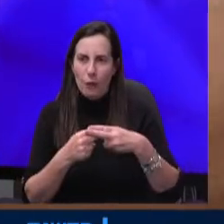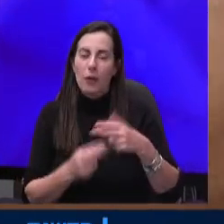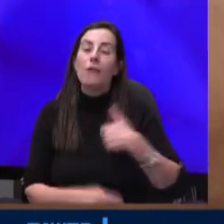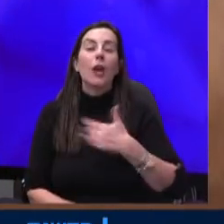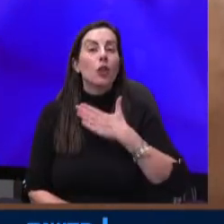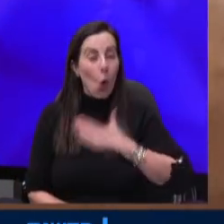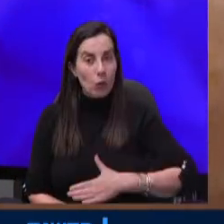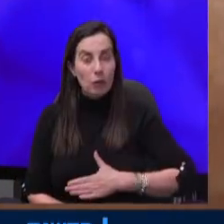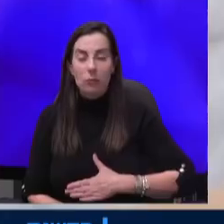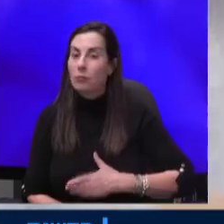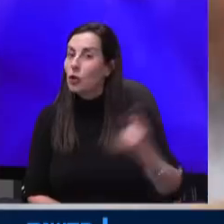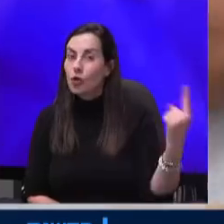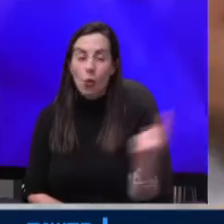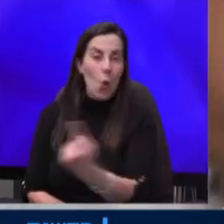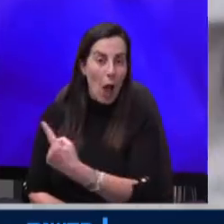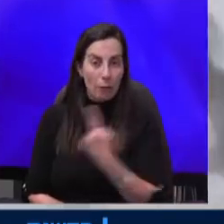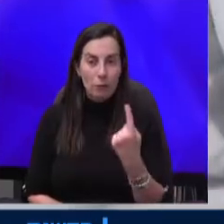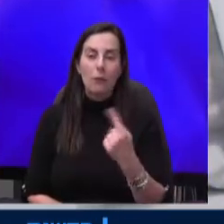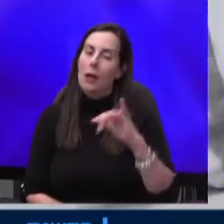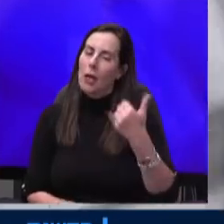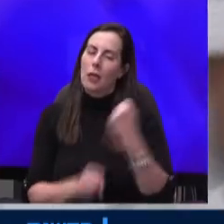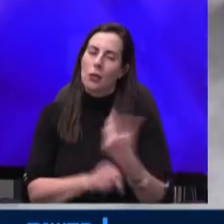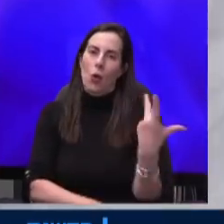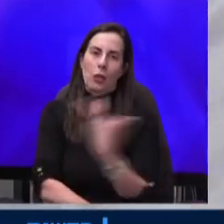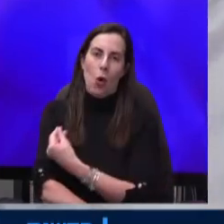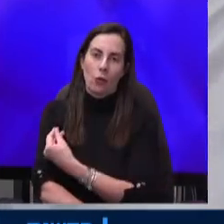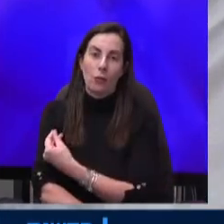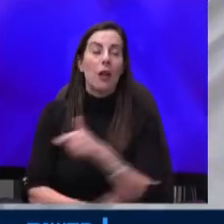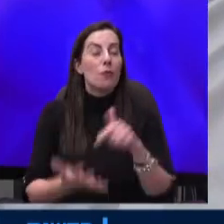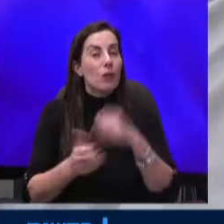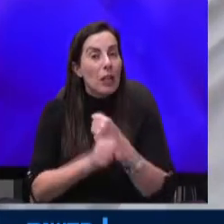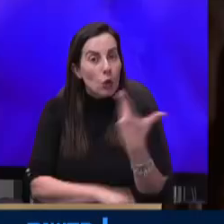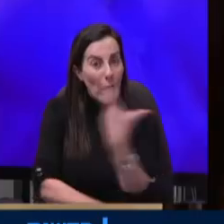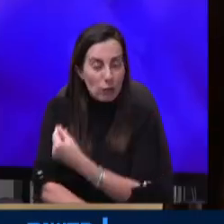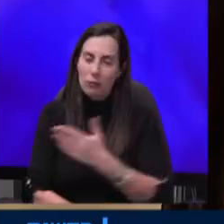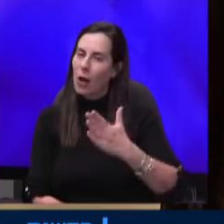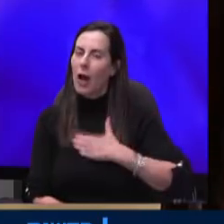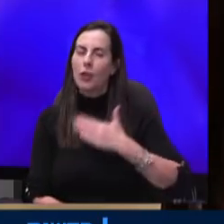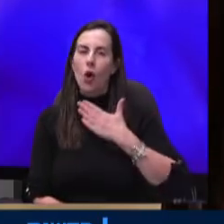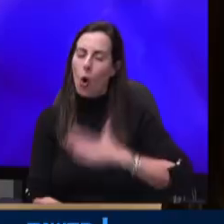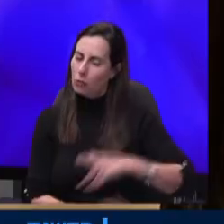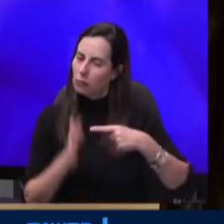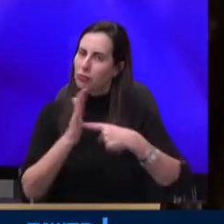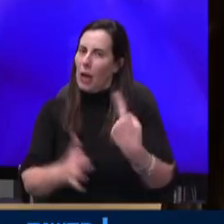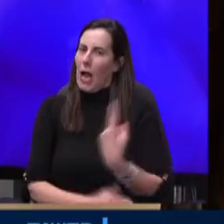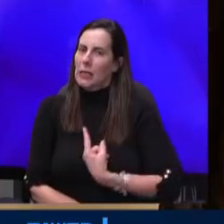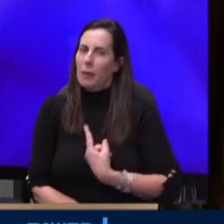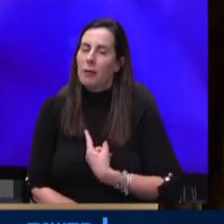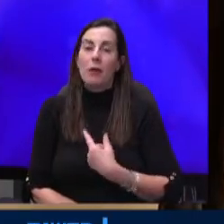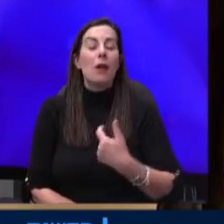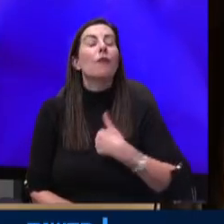ישראל יתחסנו, וכדי לעשות זאת, אני רוצה לשמש דוגמה להם, ואני מתכוון להיות